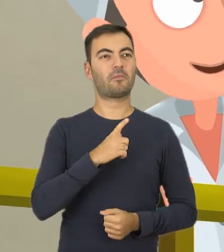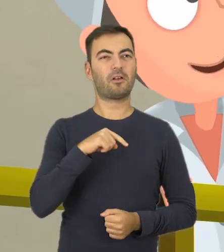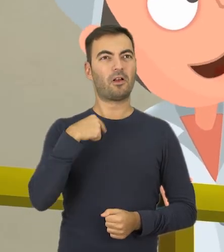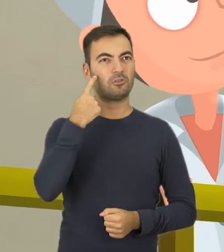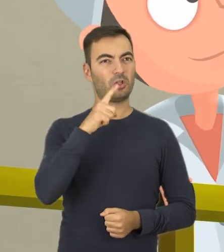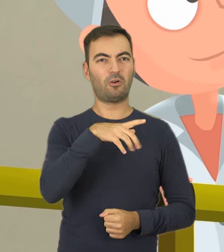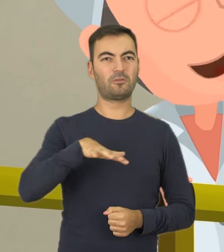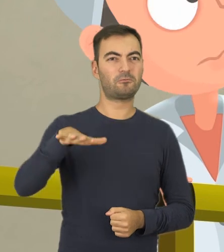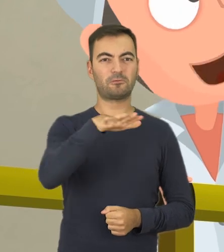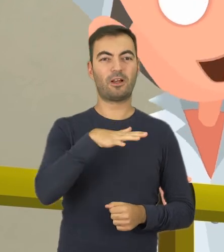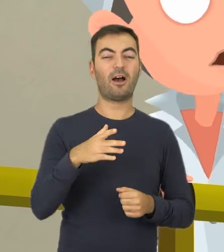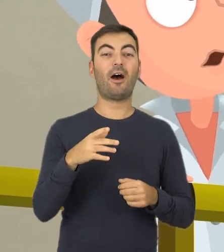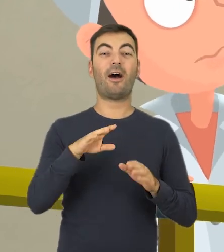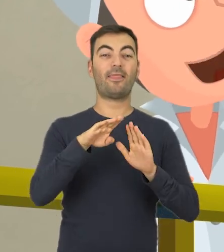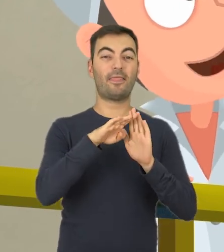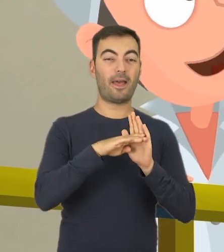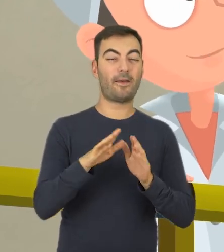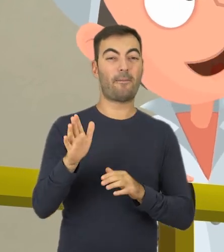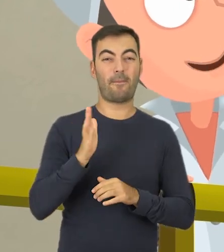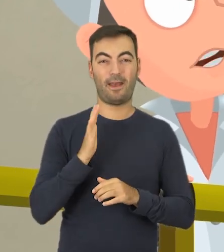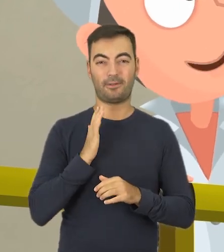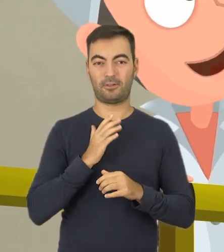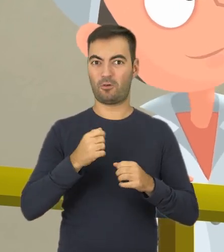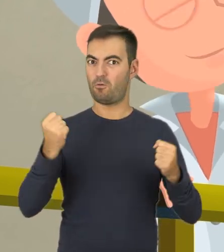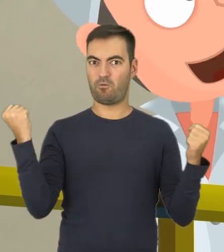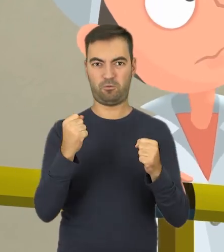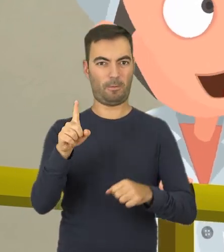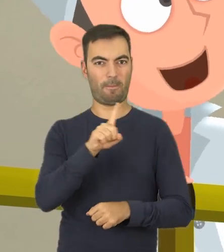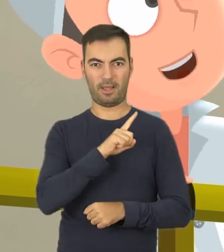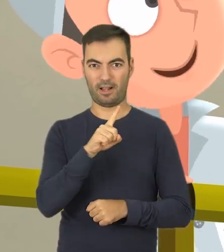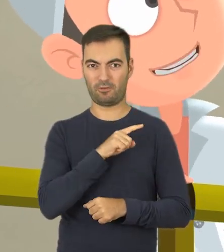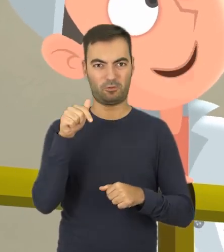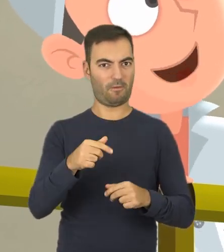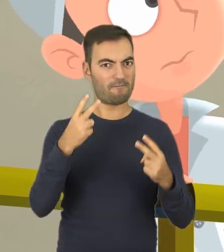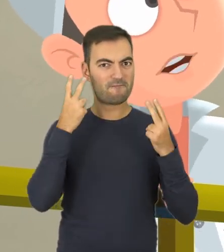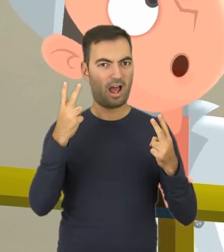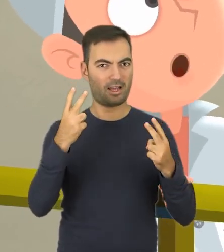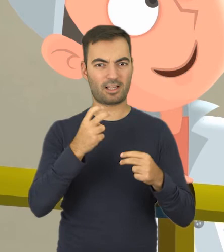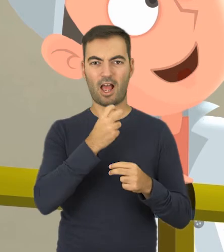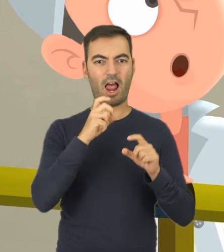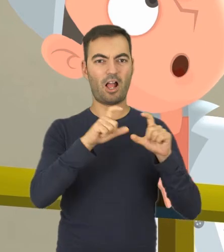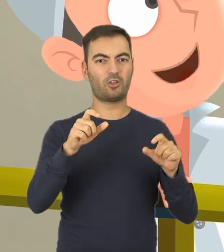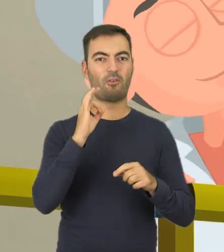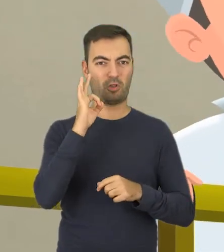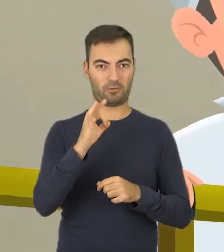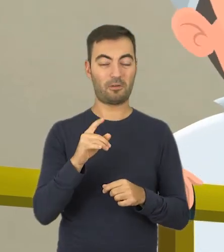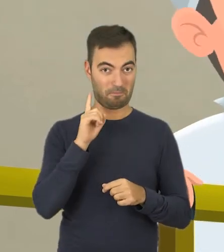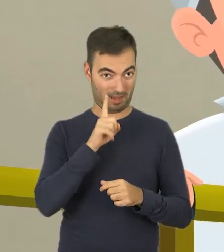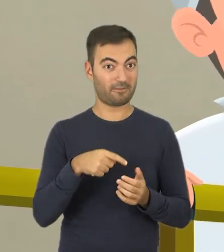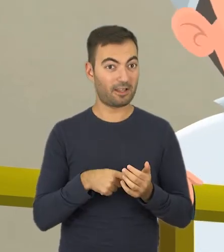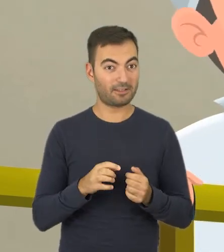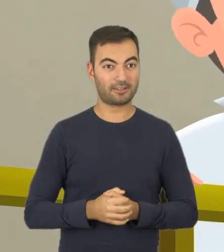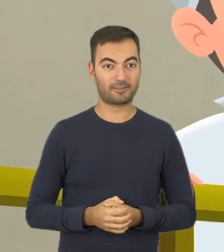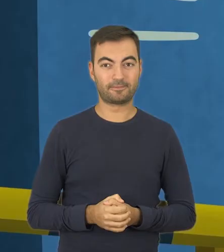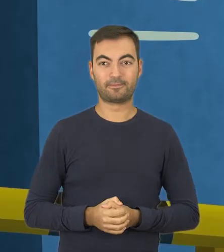Zauważyłem, że sprawy związane z bezpieczeństwem są bardzo ważne w elektrowni jądrowej. Czy mam